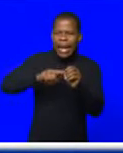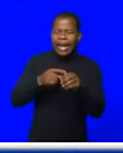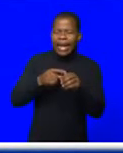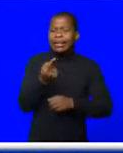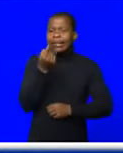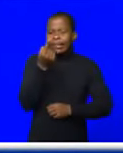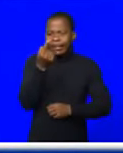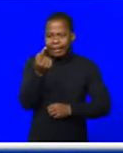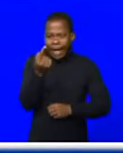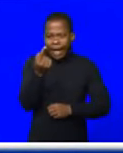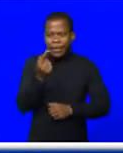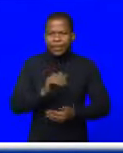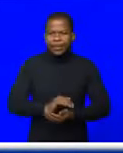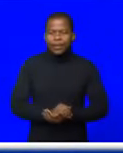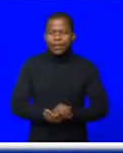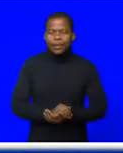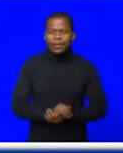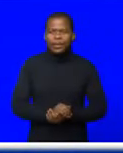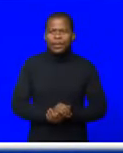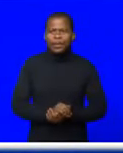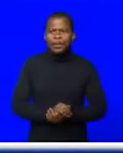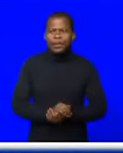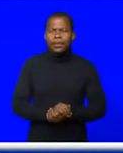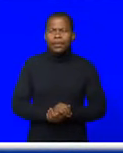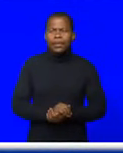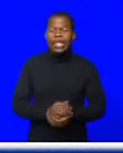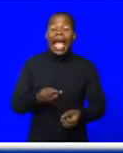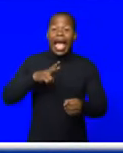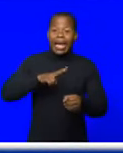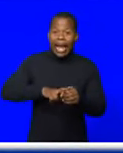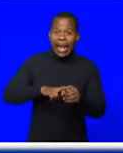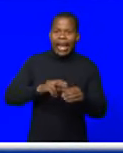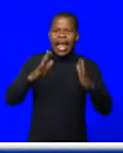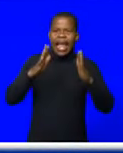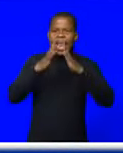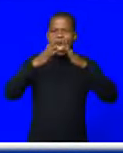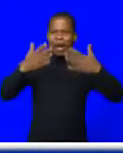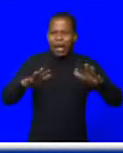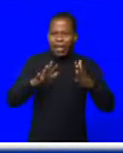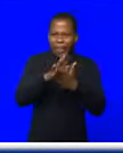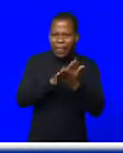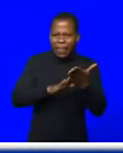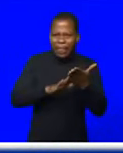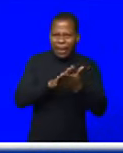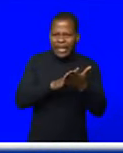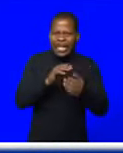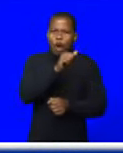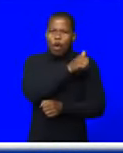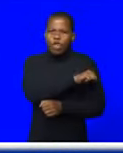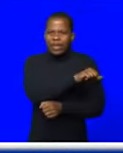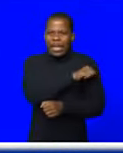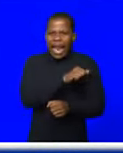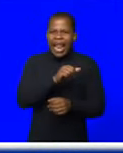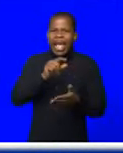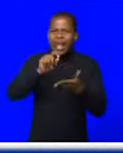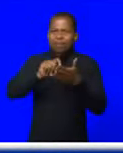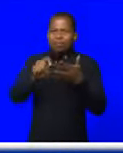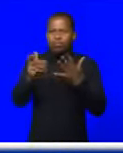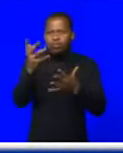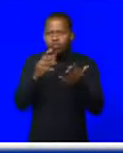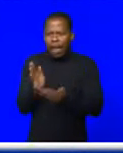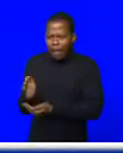ngile program. Loko kutasita ukuthi tibite tibhedlela imilotha nasicedza kushisa sawukhona kusithi